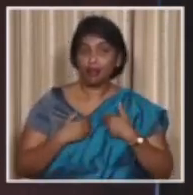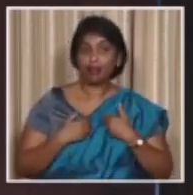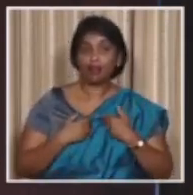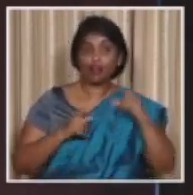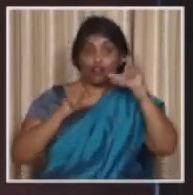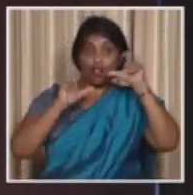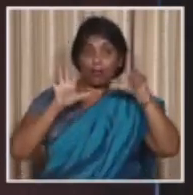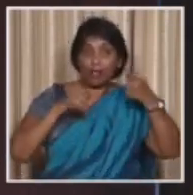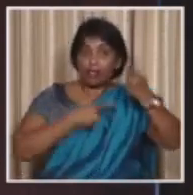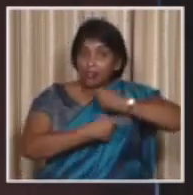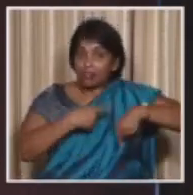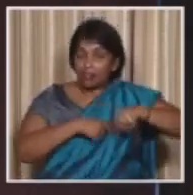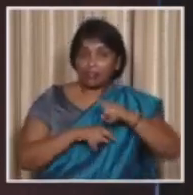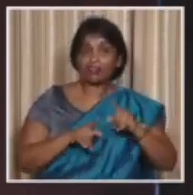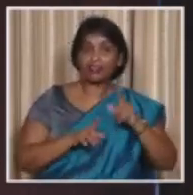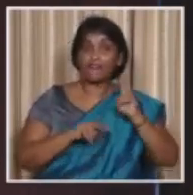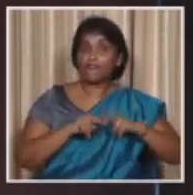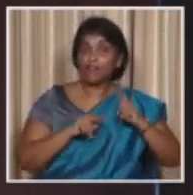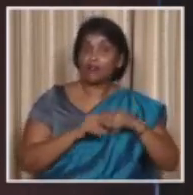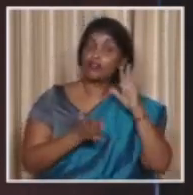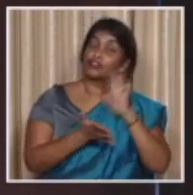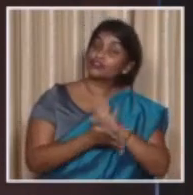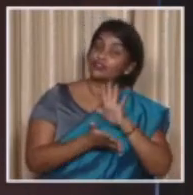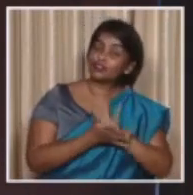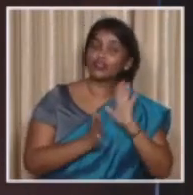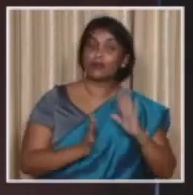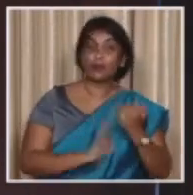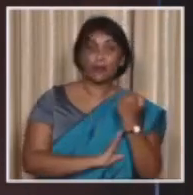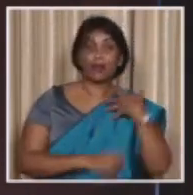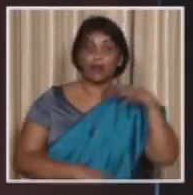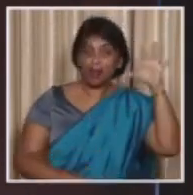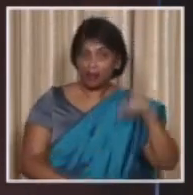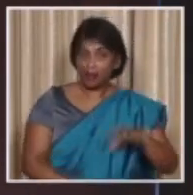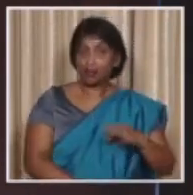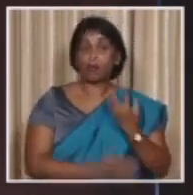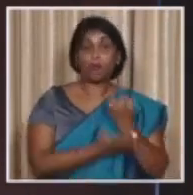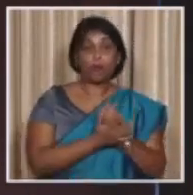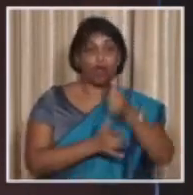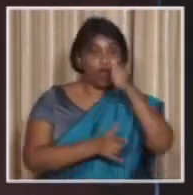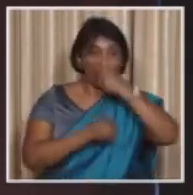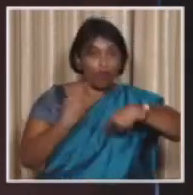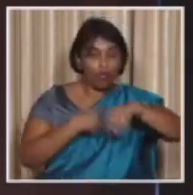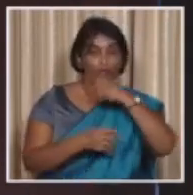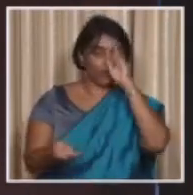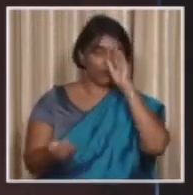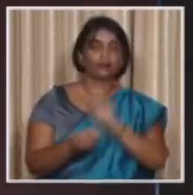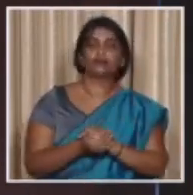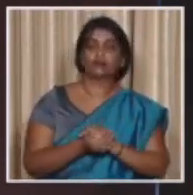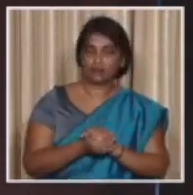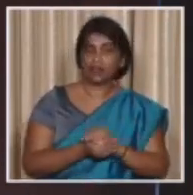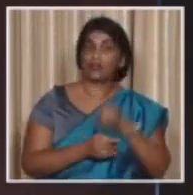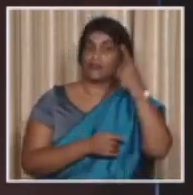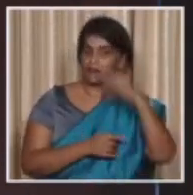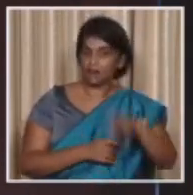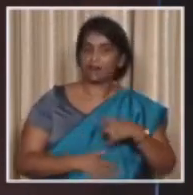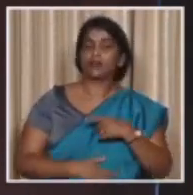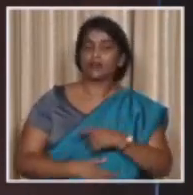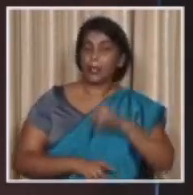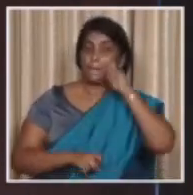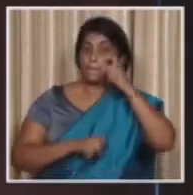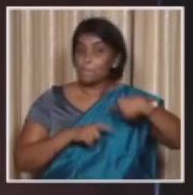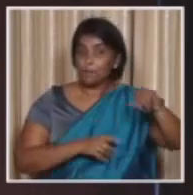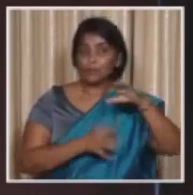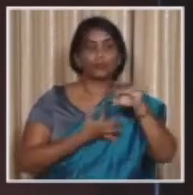කුරුදුවත්ත කෝපිකල්ලිය සතුටු කිරීම සහ එතුමා බලයට ගෙන ආපු පොට්ටුවේ හොරුරන ආරක්ෂා කිරීම. ඒ නිසා